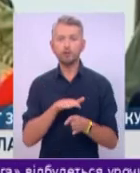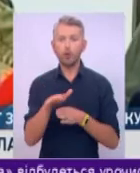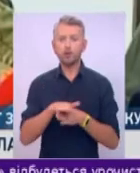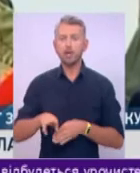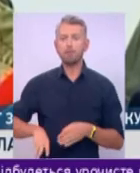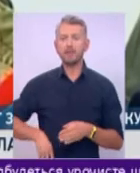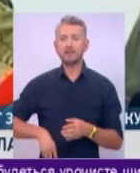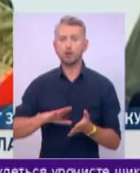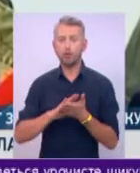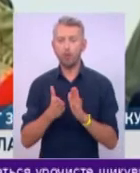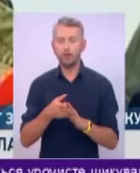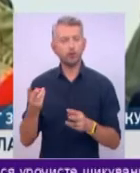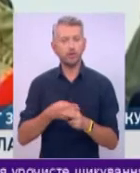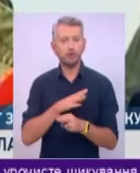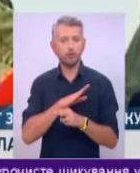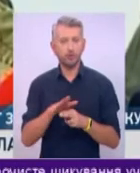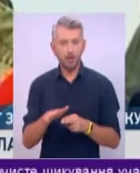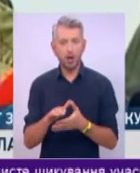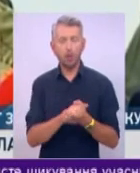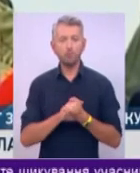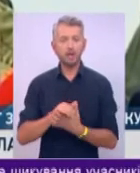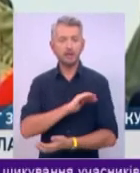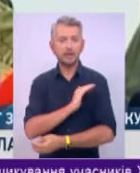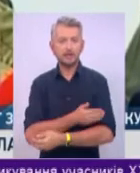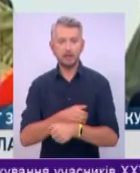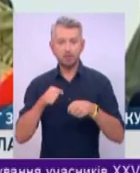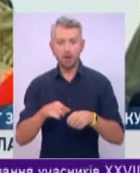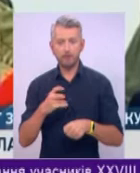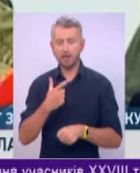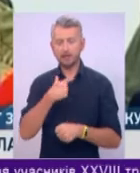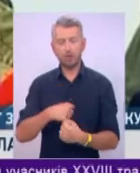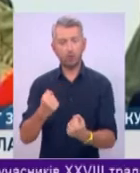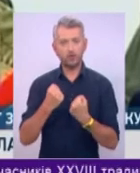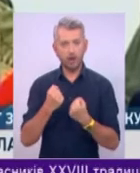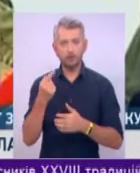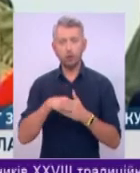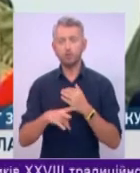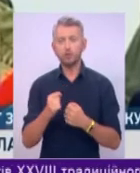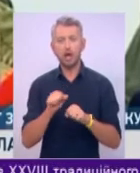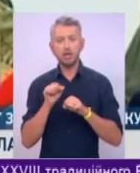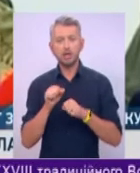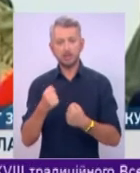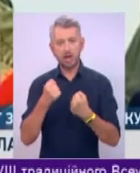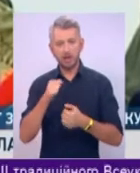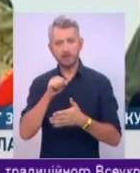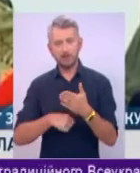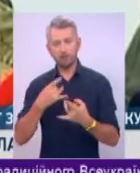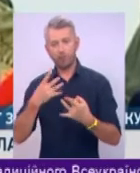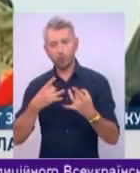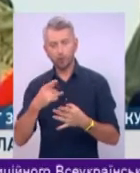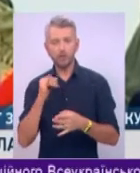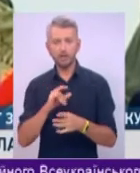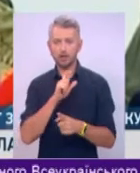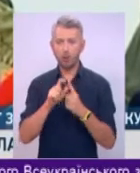мінських домовленостей не позбавляє об'єднані сили права на самозахист, тобто на захист від вогню та реагування на